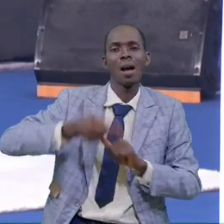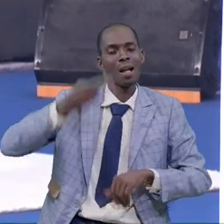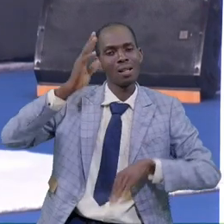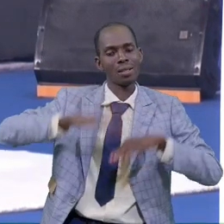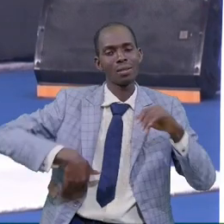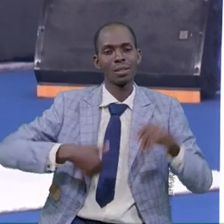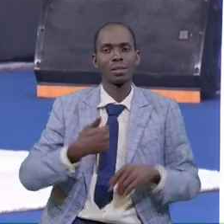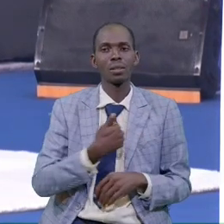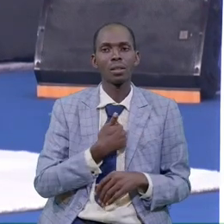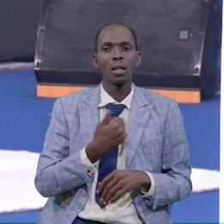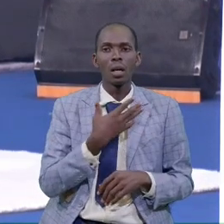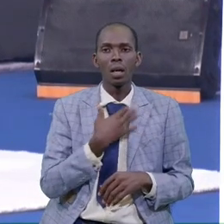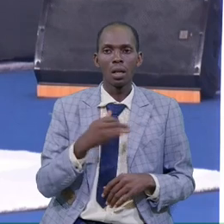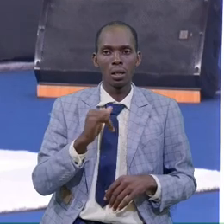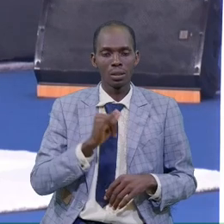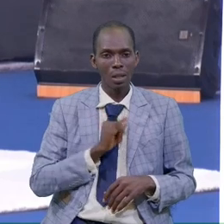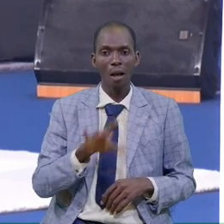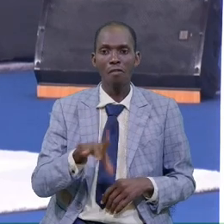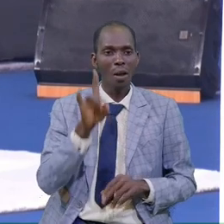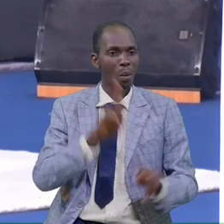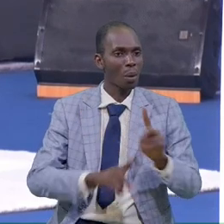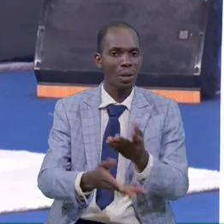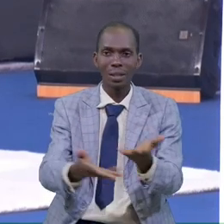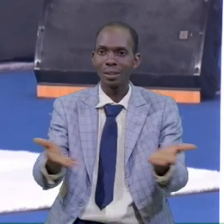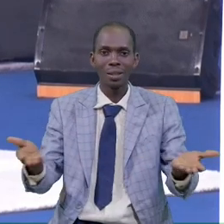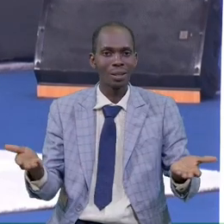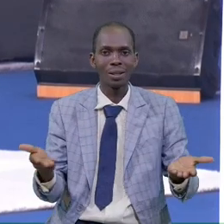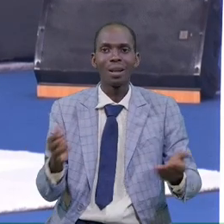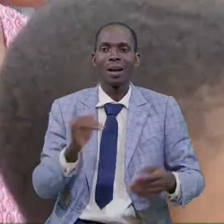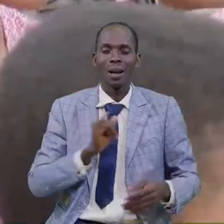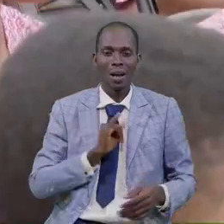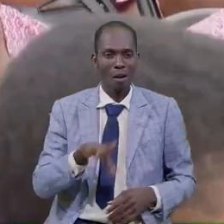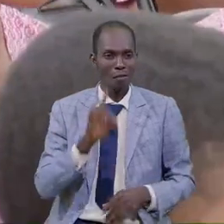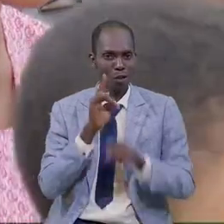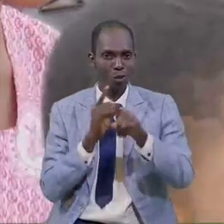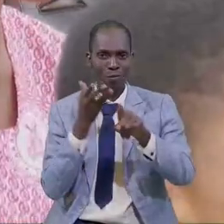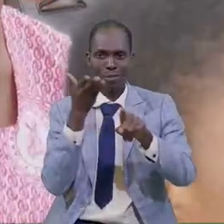Et je les trouve ici. Et je te trouve là-bas.